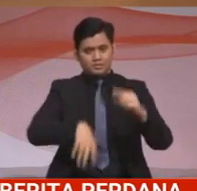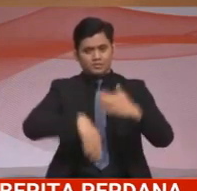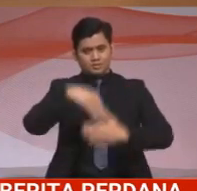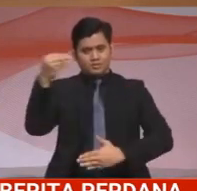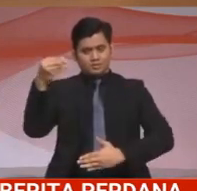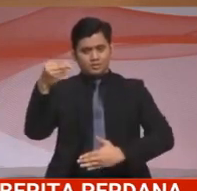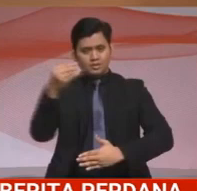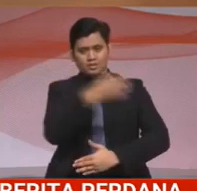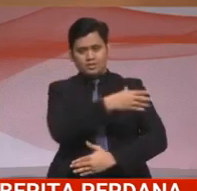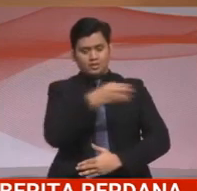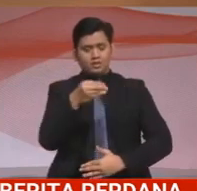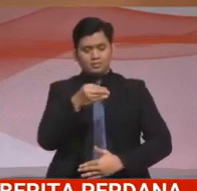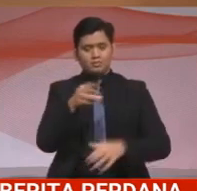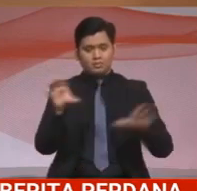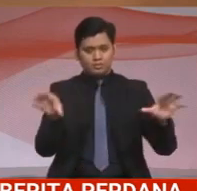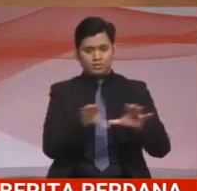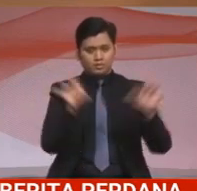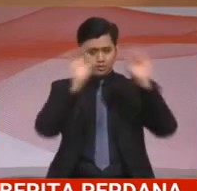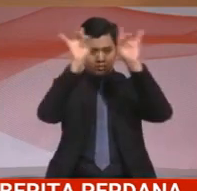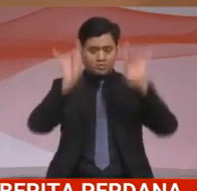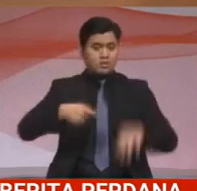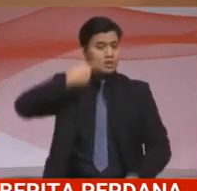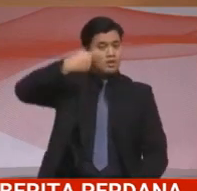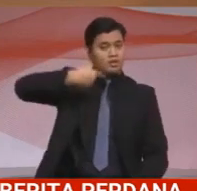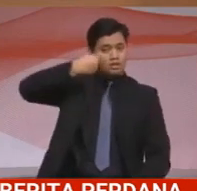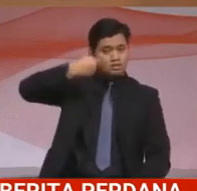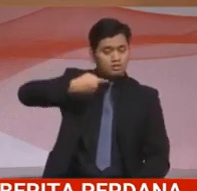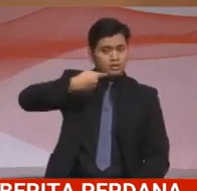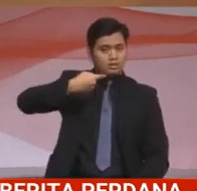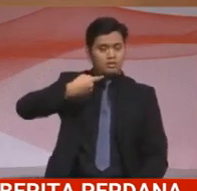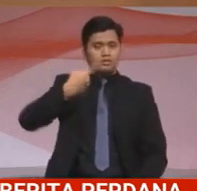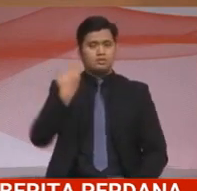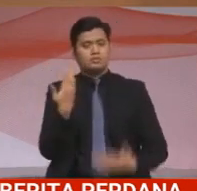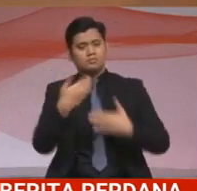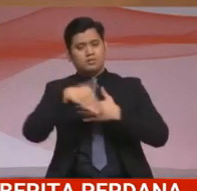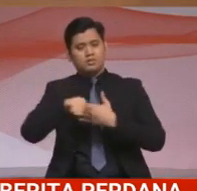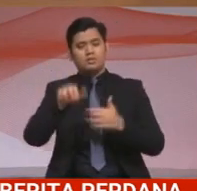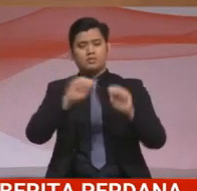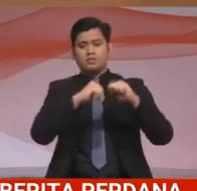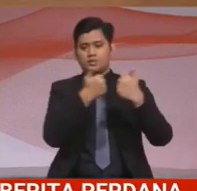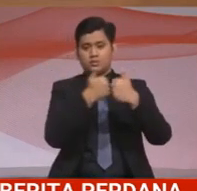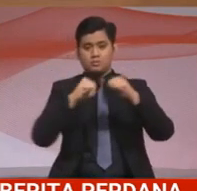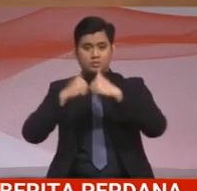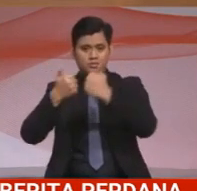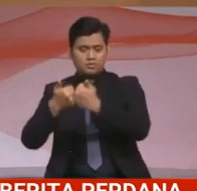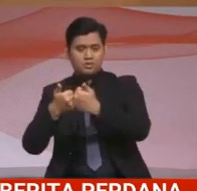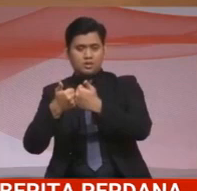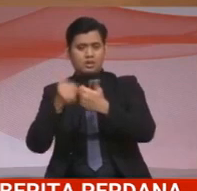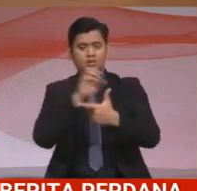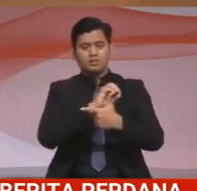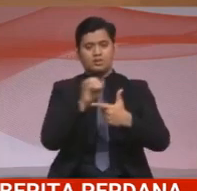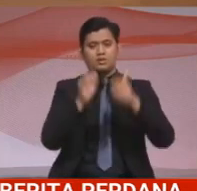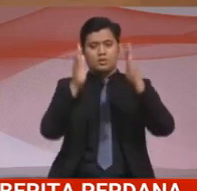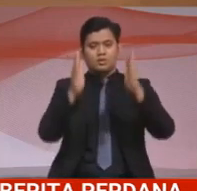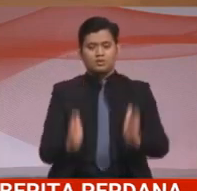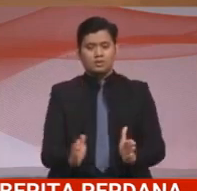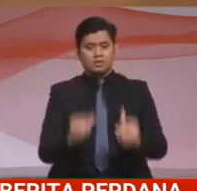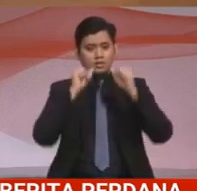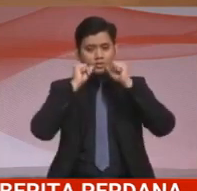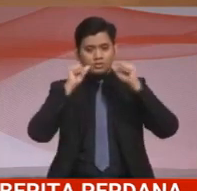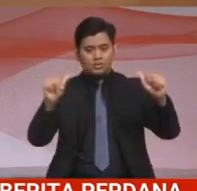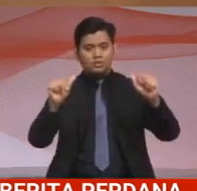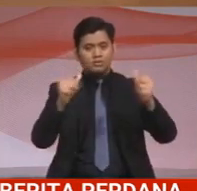membuat Swatch tapi mungkin Zulfa sini enjoy yang kita mau ini ataupun orang-orang awam yang